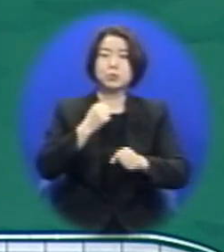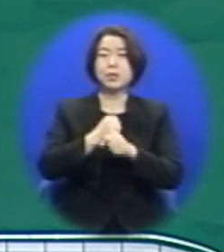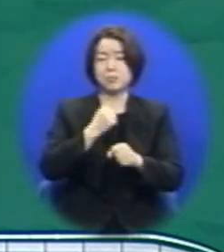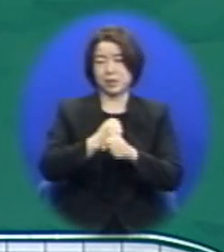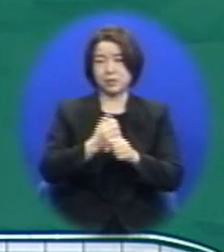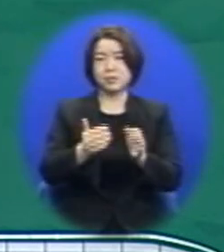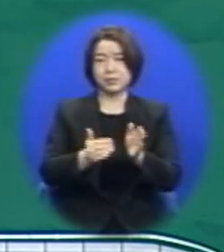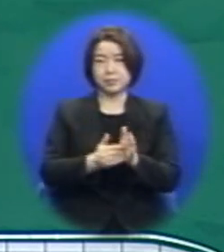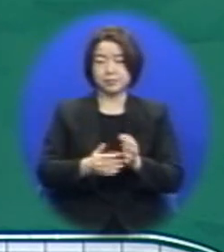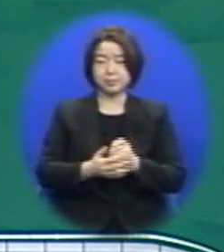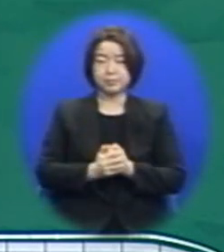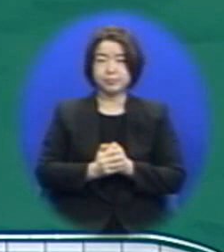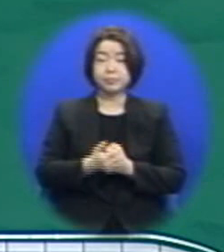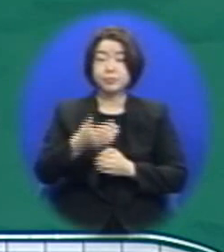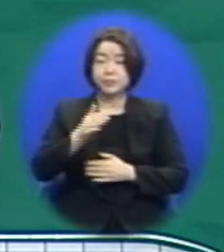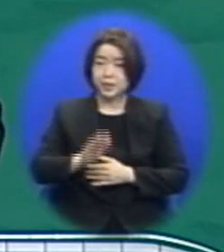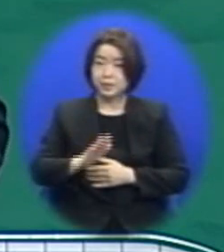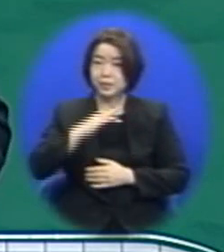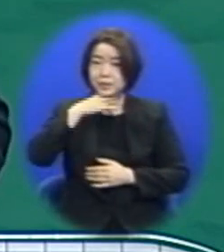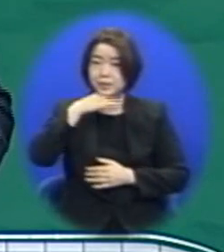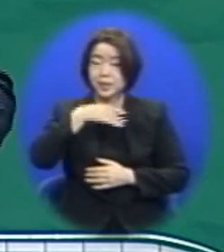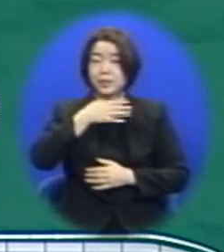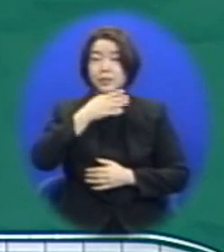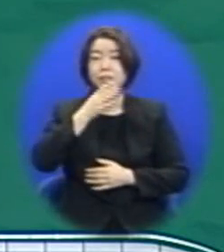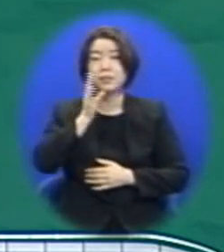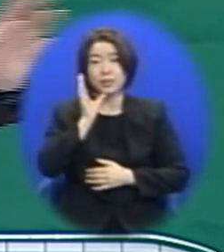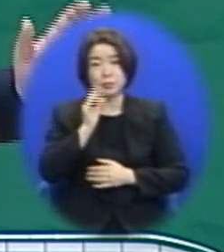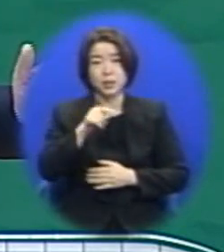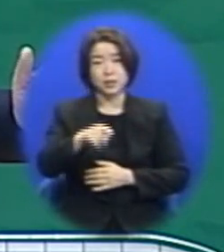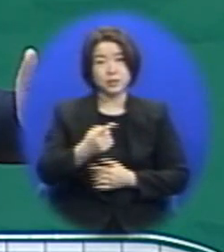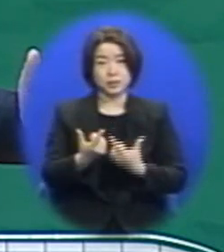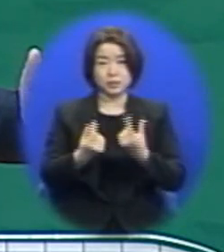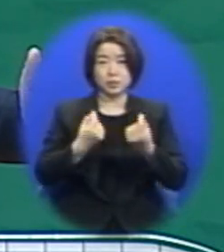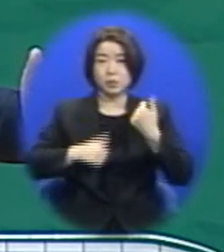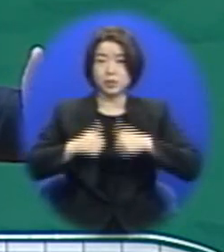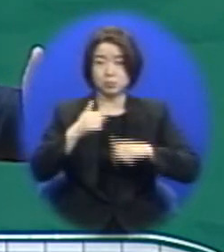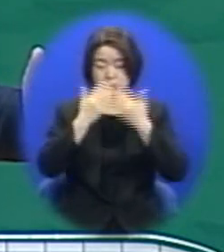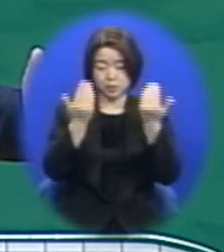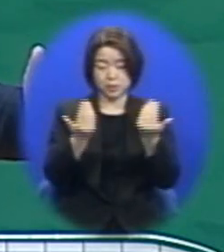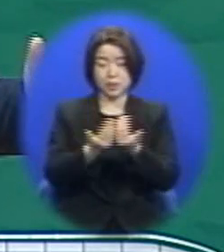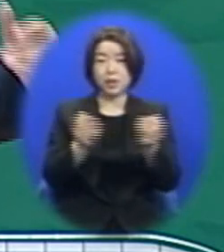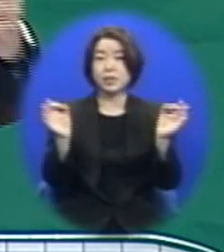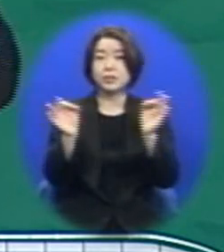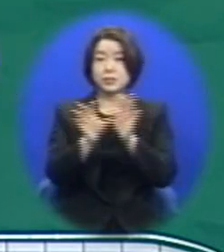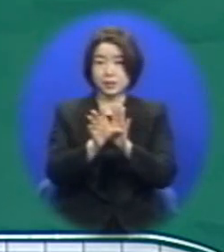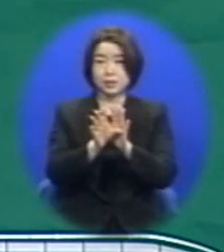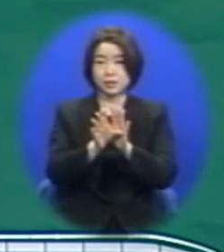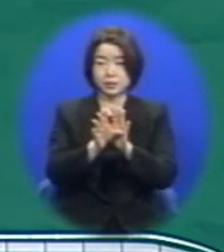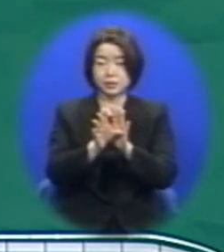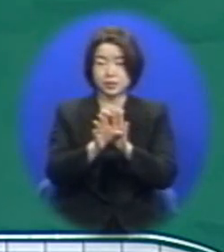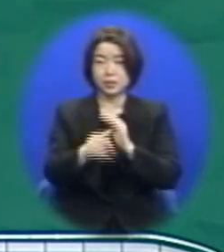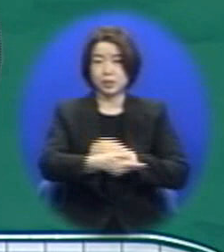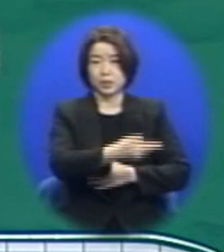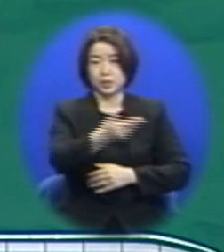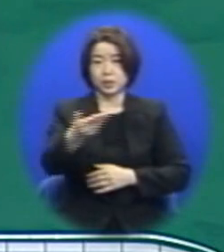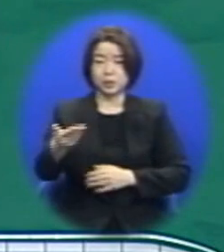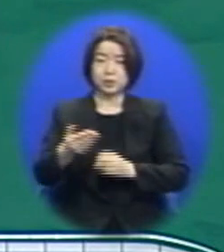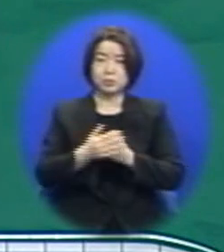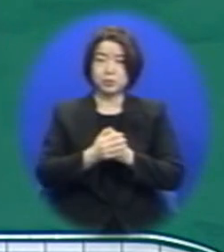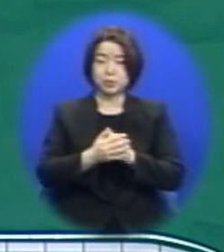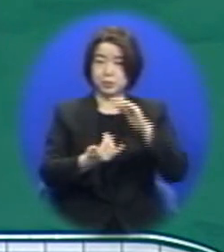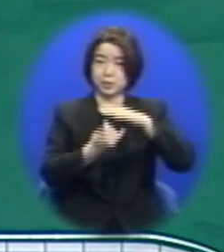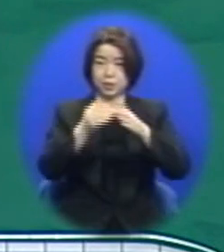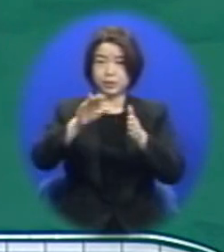만들었어요. 그런데 나이가 들면서 그런 기쁨은 다 사라졌습니다. 여러분도 아마 어린